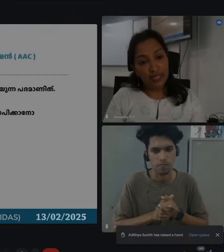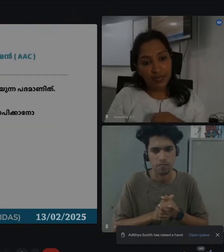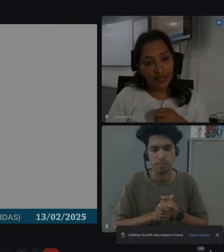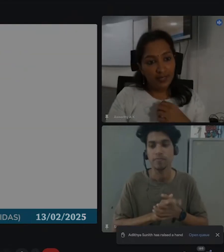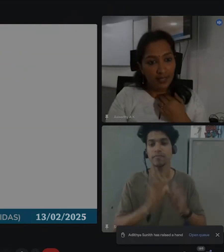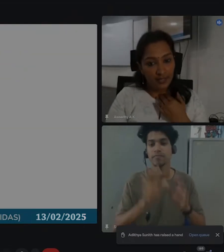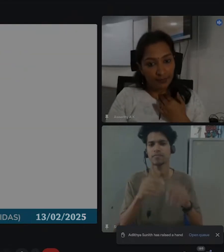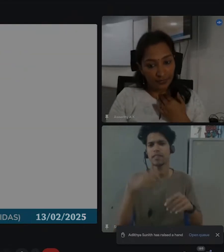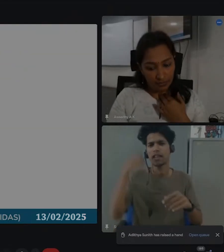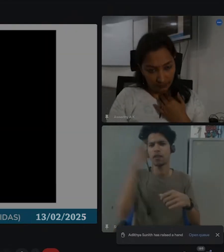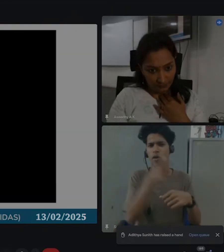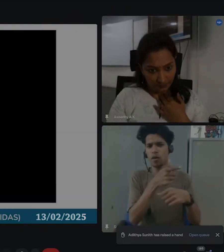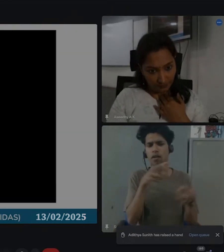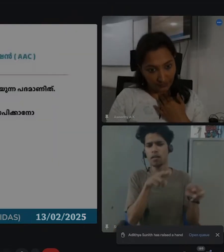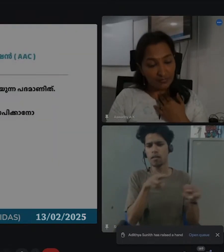നിങ്ങളിപ്പോ ഈ കണ്ട